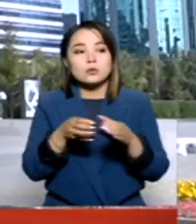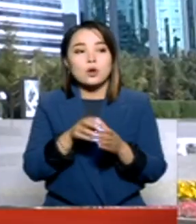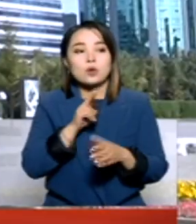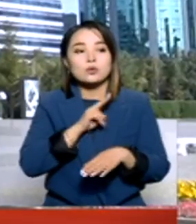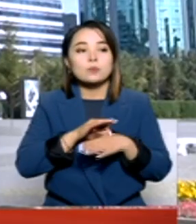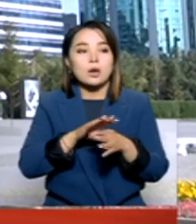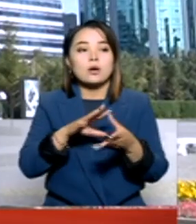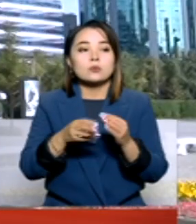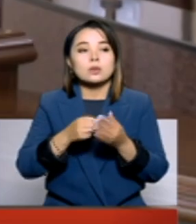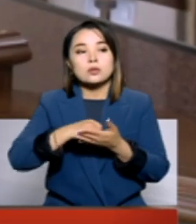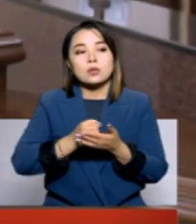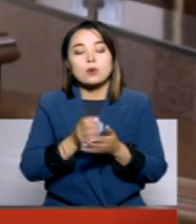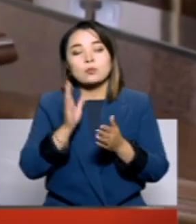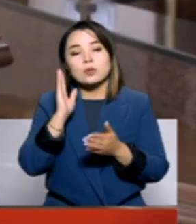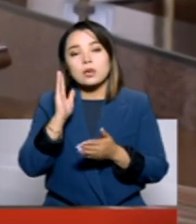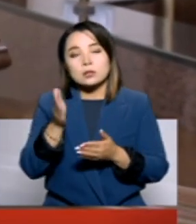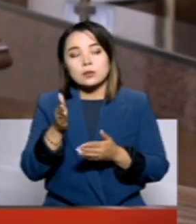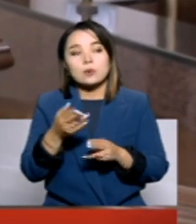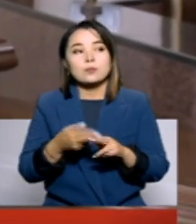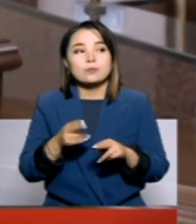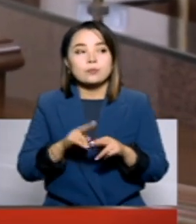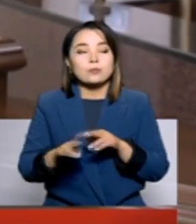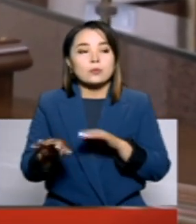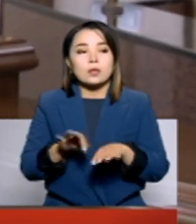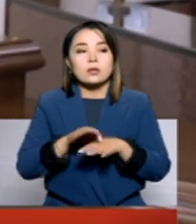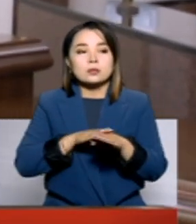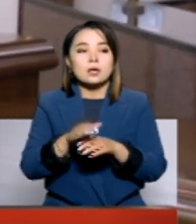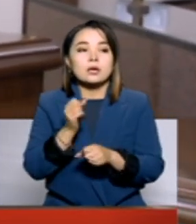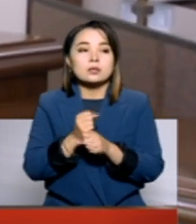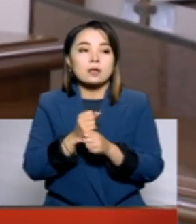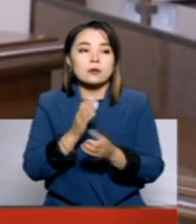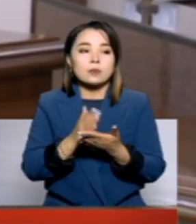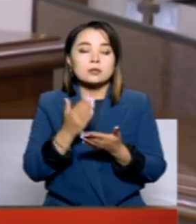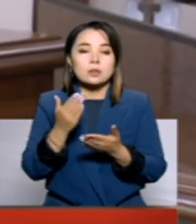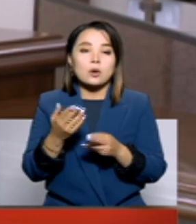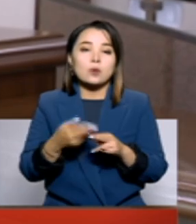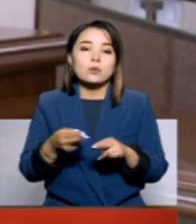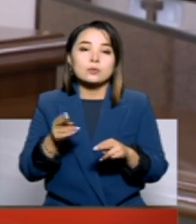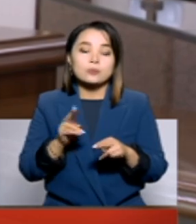жұмысы қорытындыланбақ. 100-ден аса шаралар атқарылды.